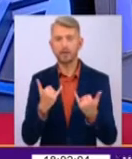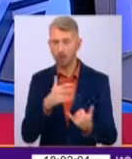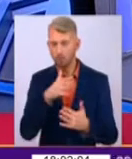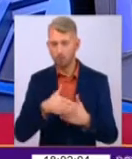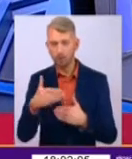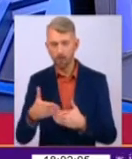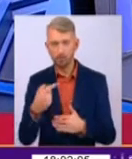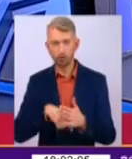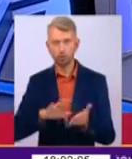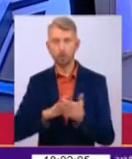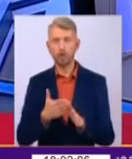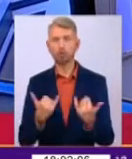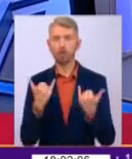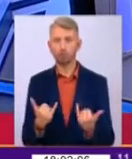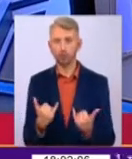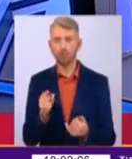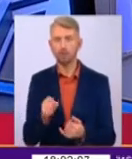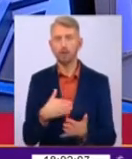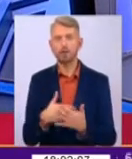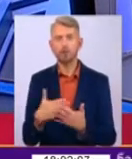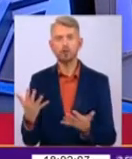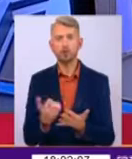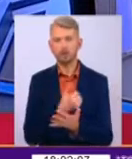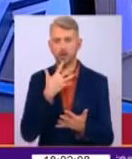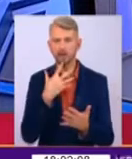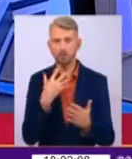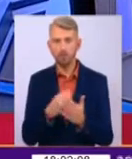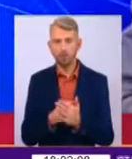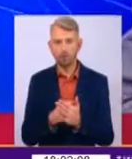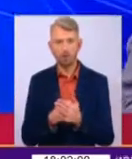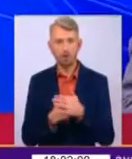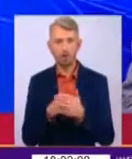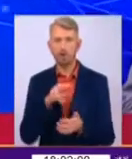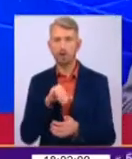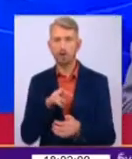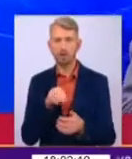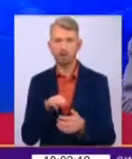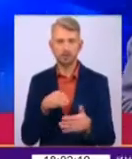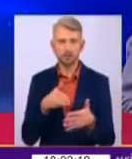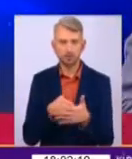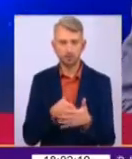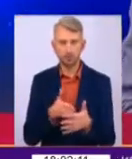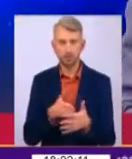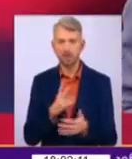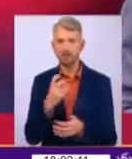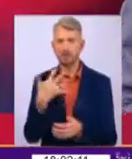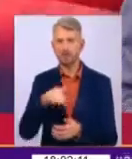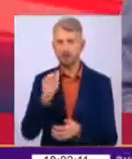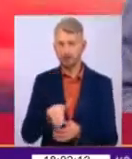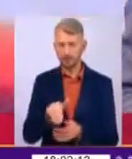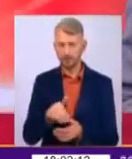етапі, тобто станом на сьогодні, вона майже досягла свого ліміту, що вкладений законодавством 250